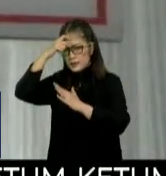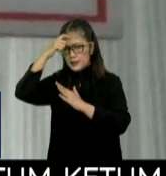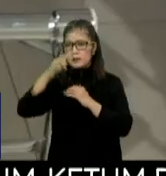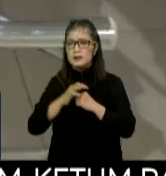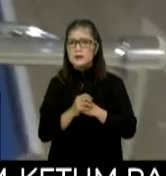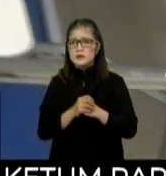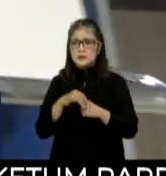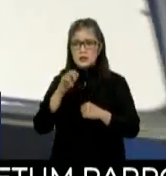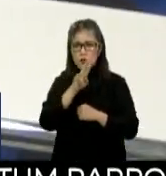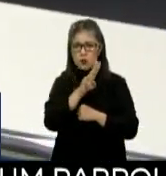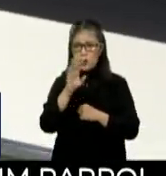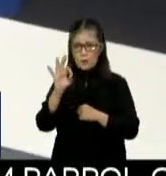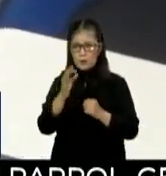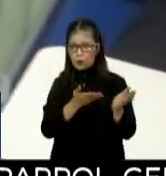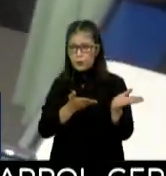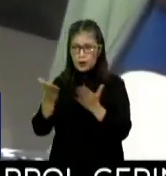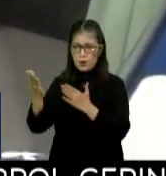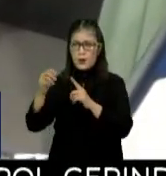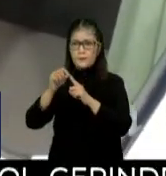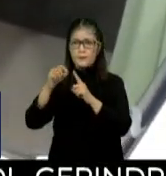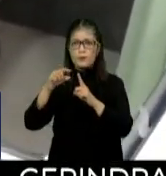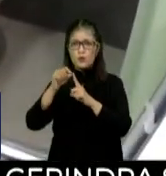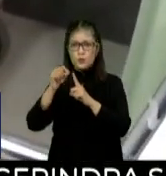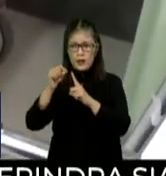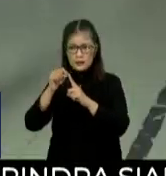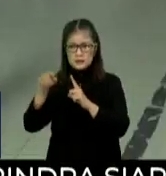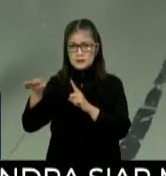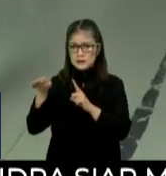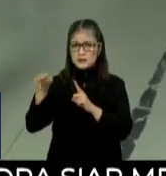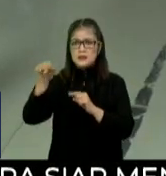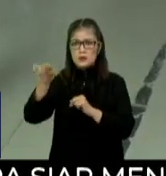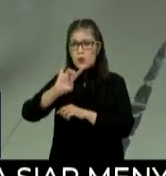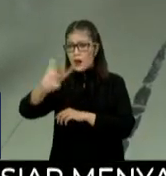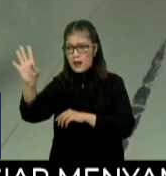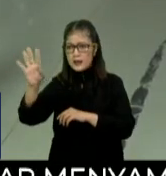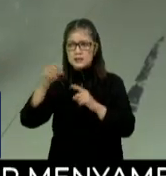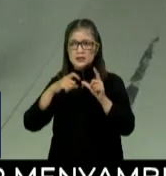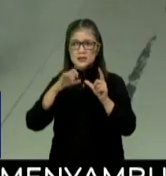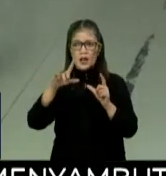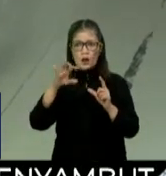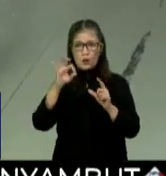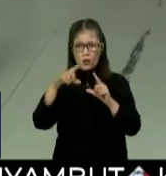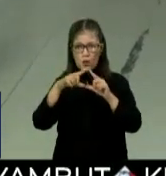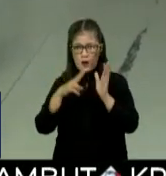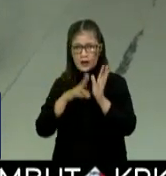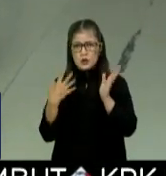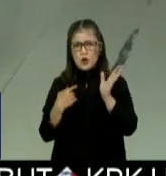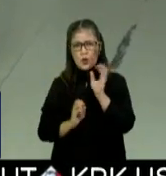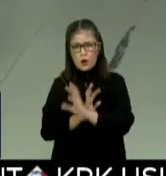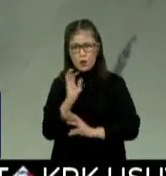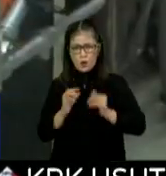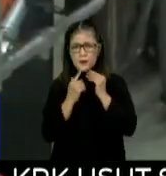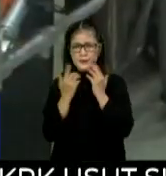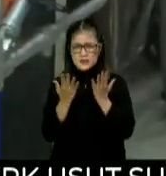Abdul Rajak dan sisanya dibawa ke RS Siloam Purwakarta. Sebagian korban luka ringan diizinkan pulang, sementara hingga Minggu